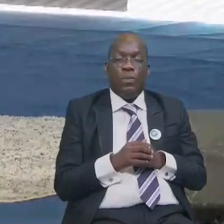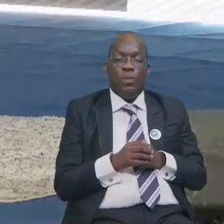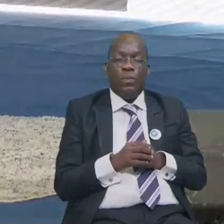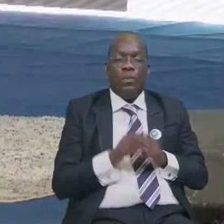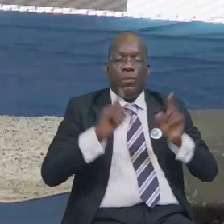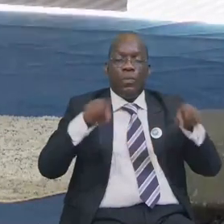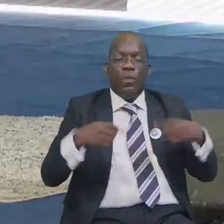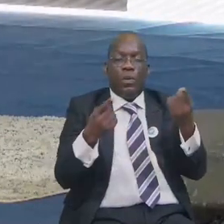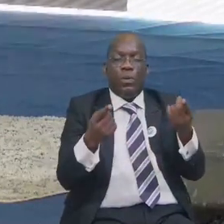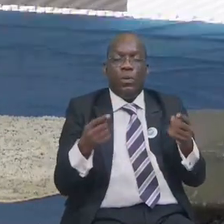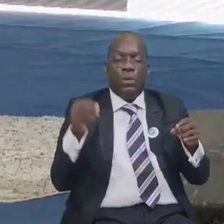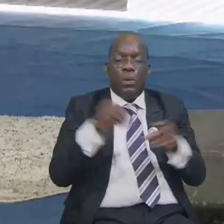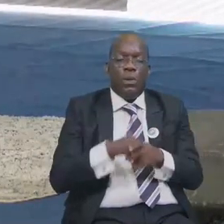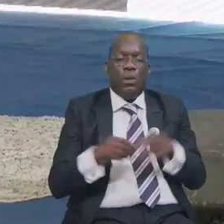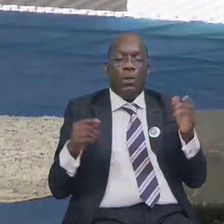Va